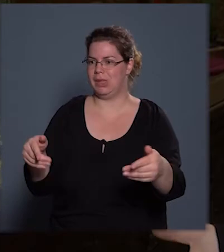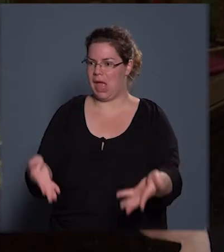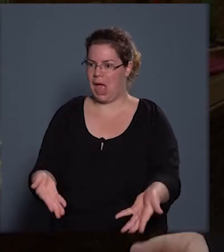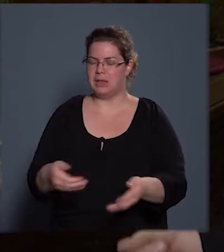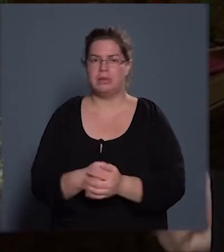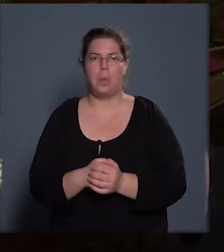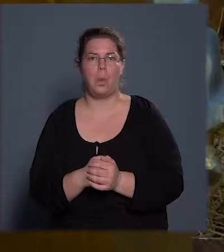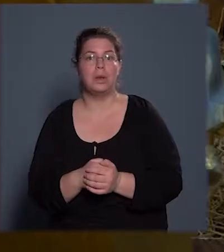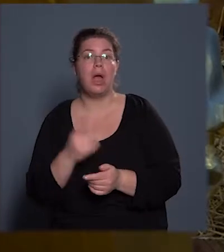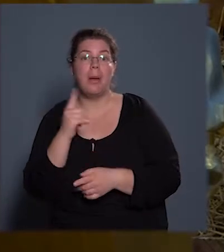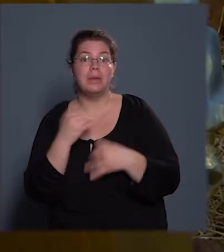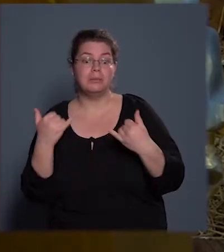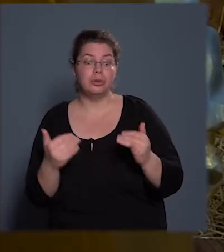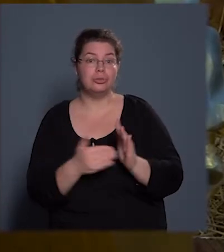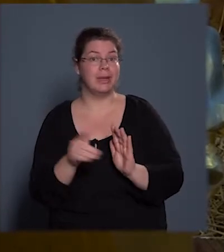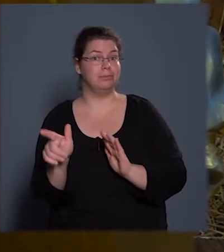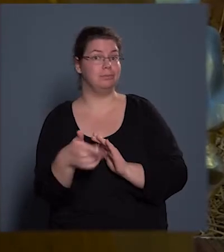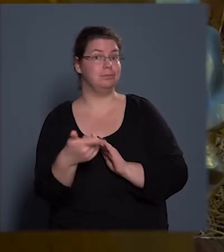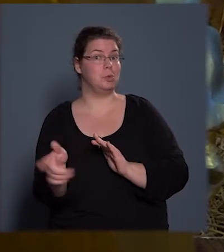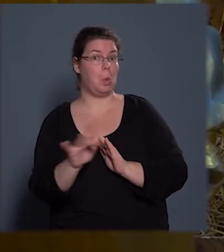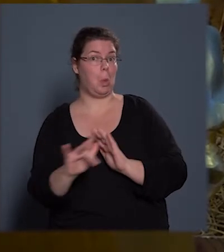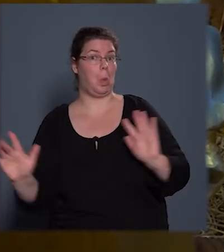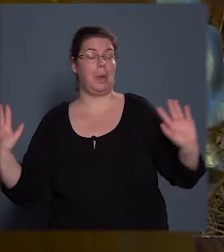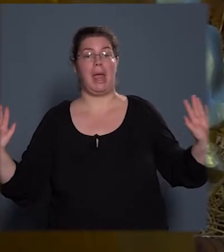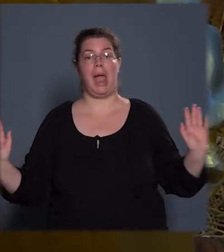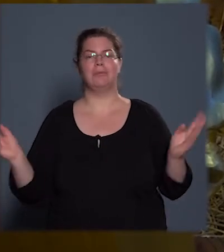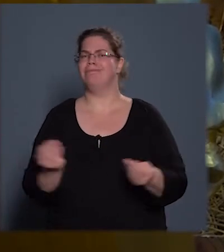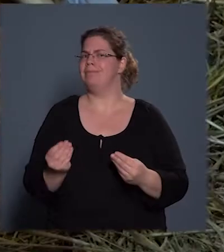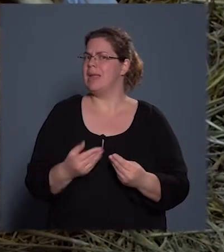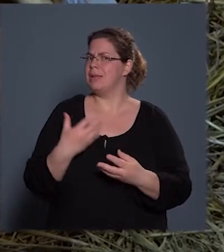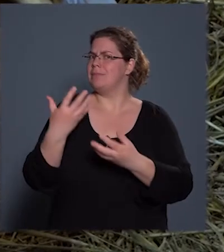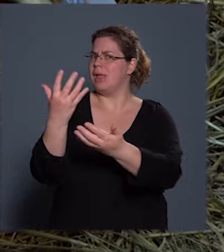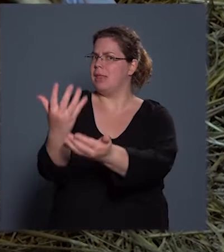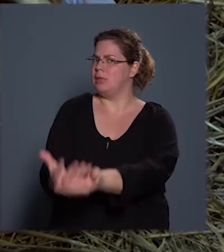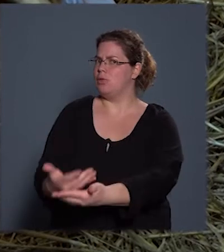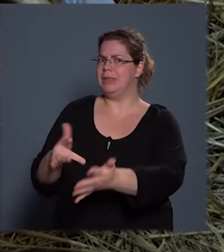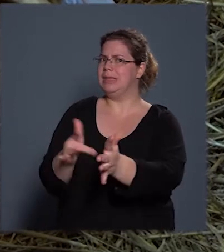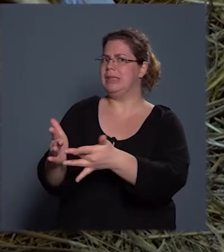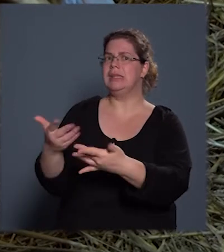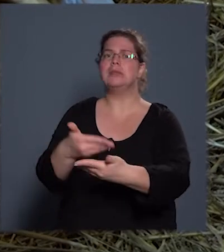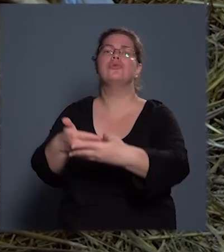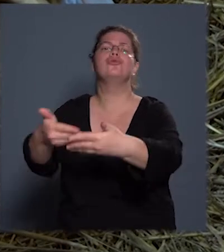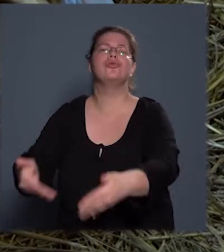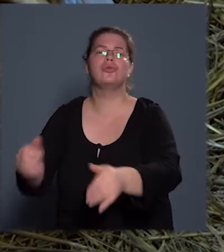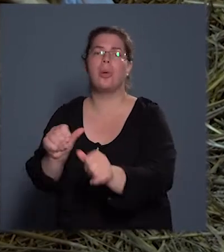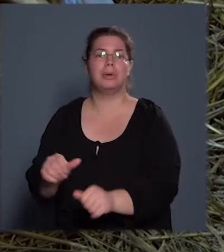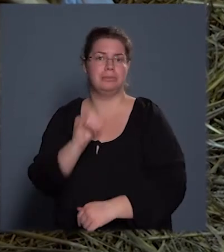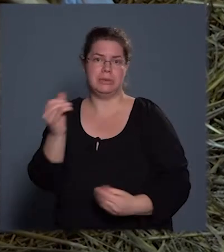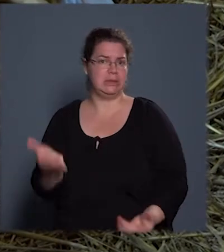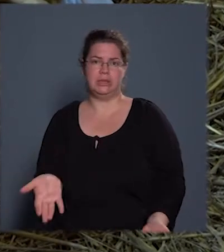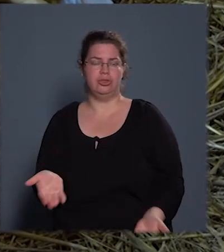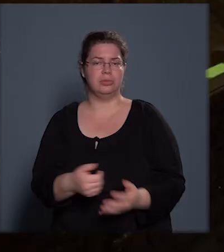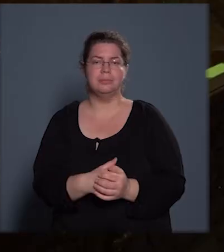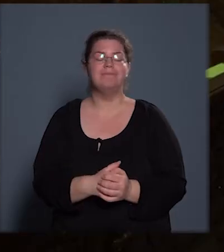jászol, ami most még üres. Miért nem tettük oda eddig Jézus szobrát? Hát azért nem tettük oda a